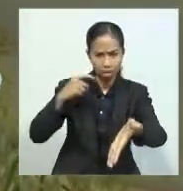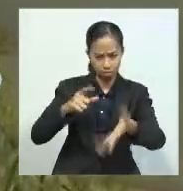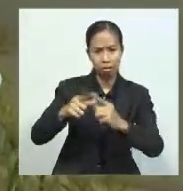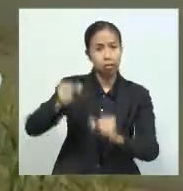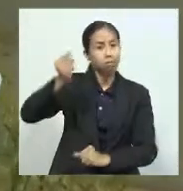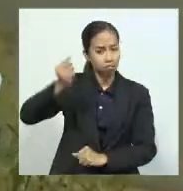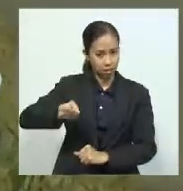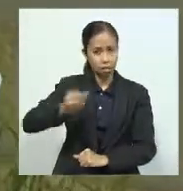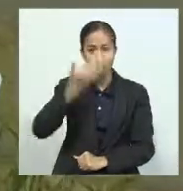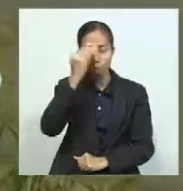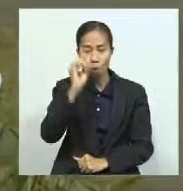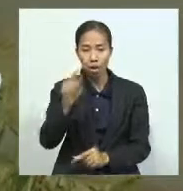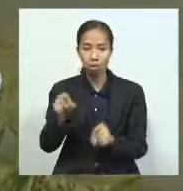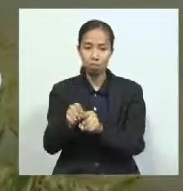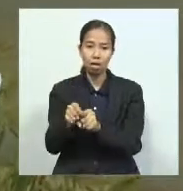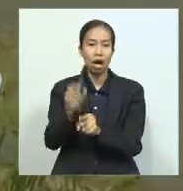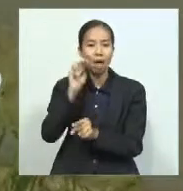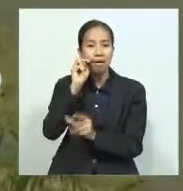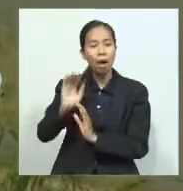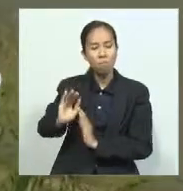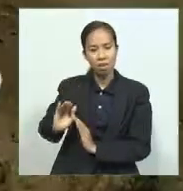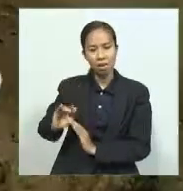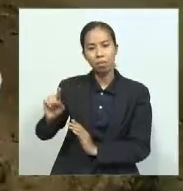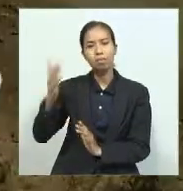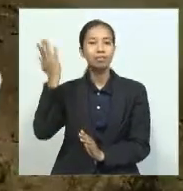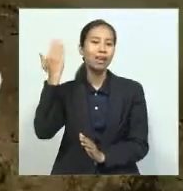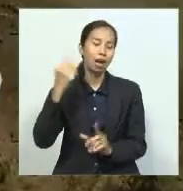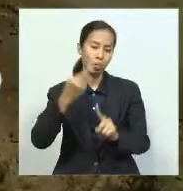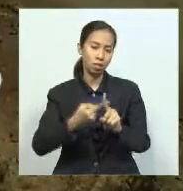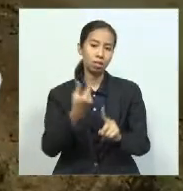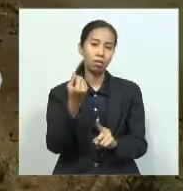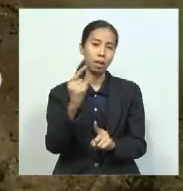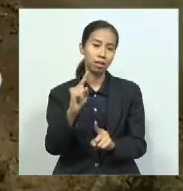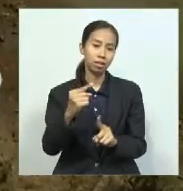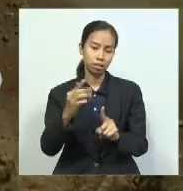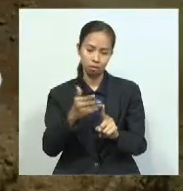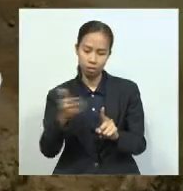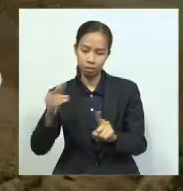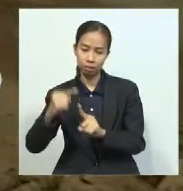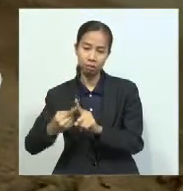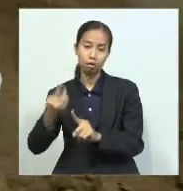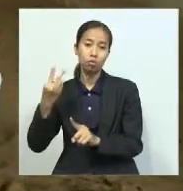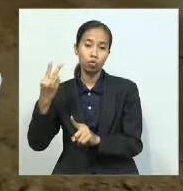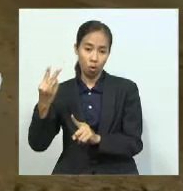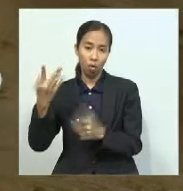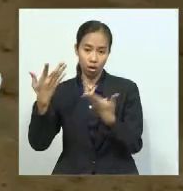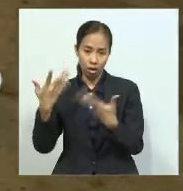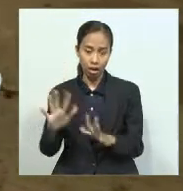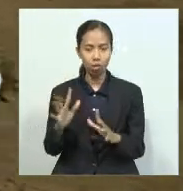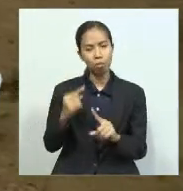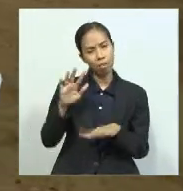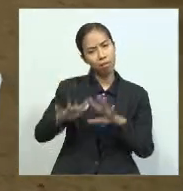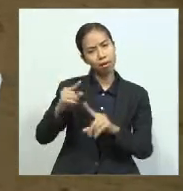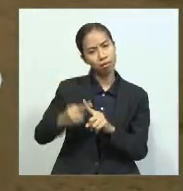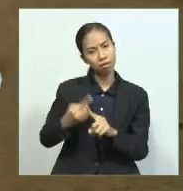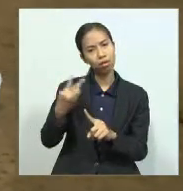นะครับเนื่องจากมีการกักเก็บน้ำไว้ตั้งแต่ปลายเดือนพฤศจิกายนถึงต้นเดือนกุมภาพันธ์แต่ว่าเกือบกลางเดือนกุมภา